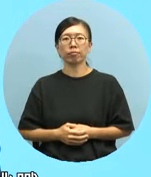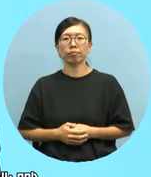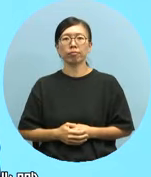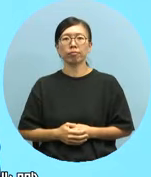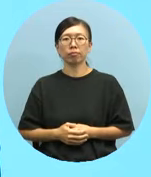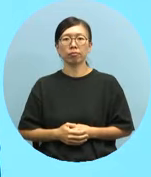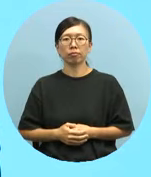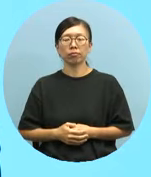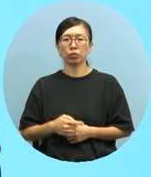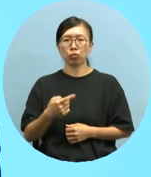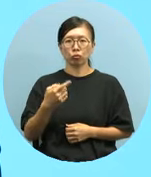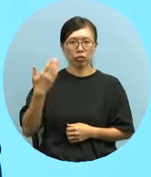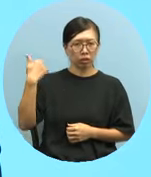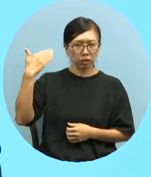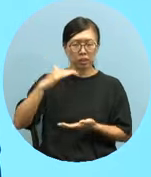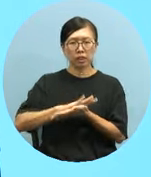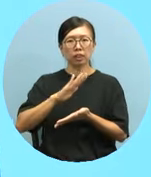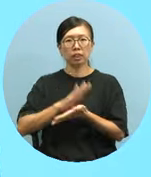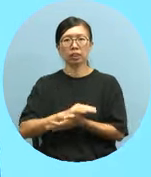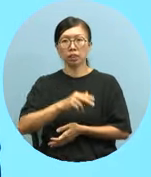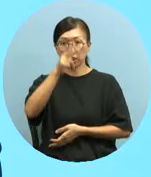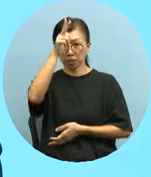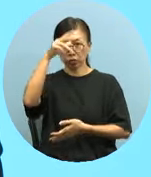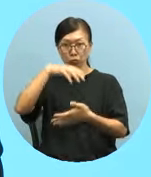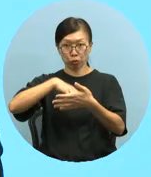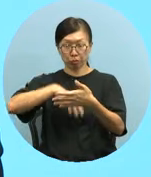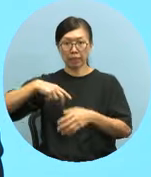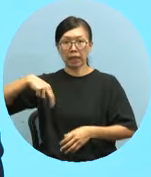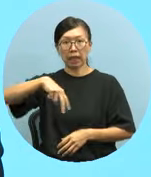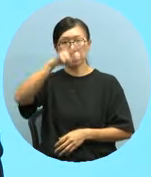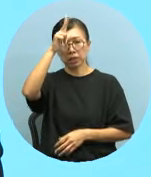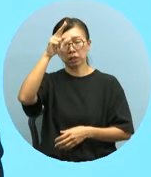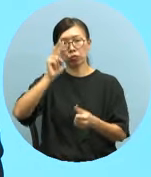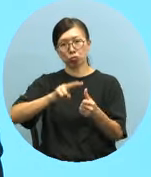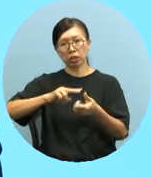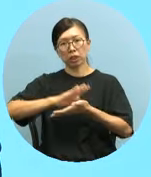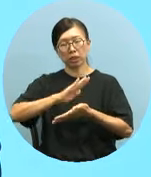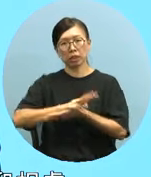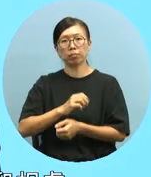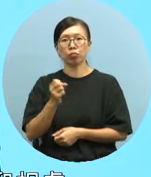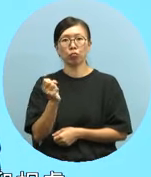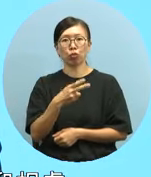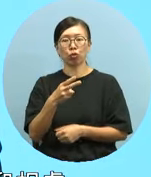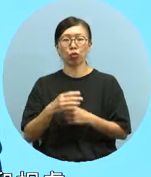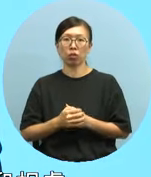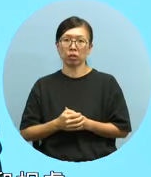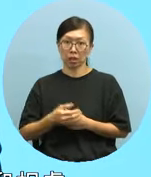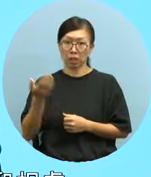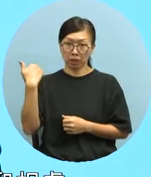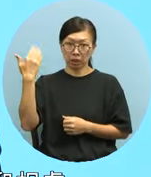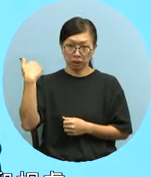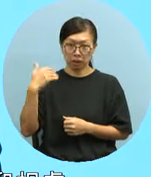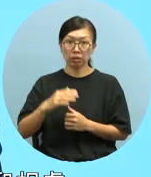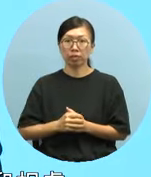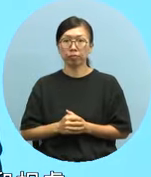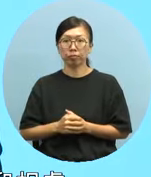戰。咁但係憑我過去咁多年喺政府嘅行政管理經驗，加上過去